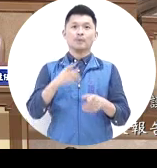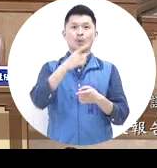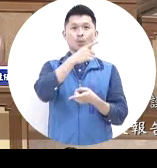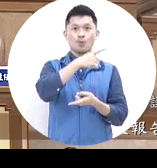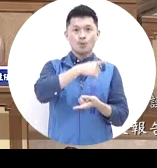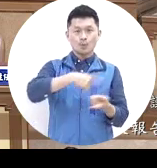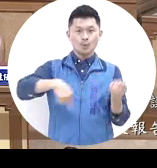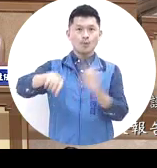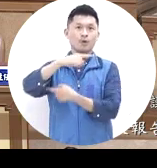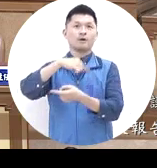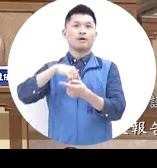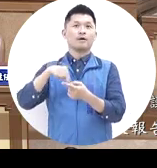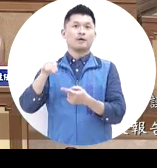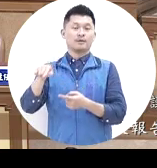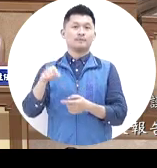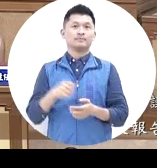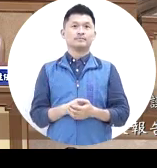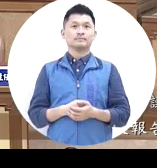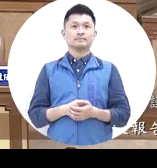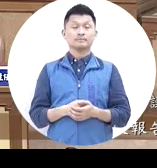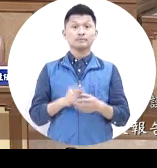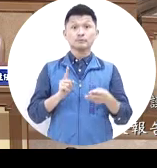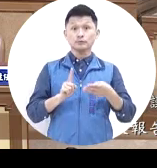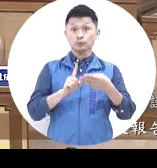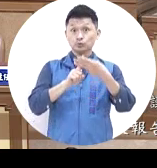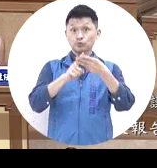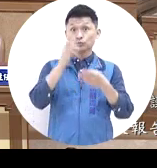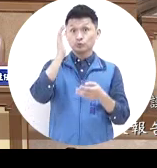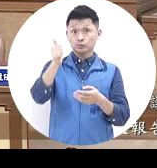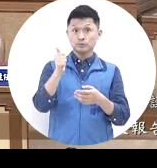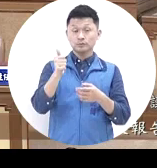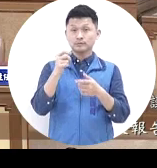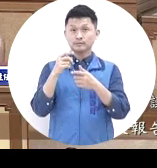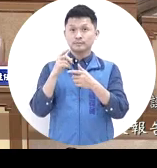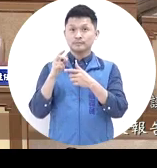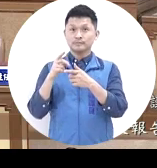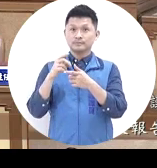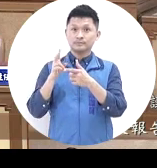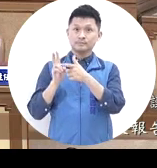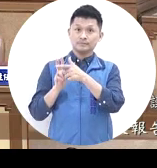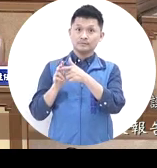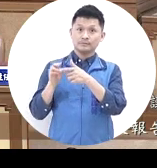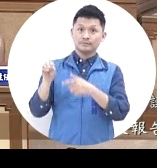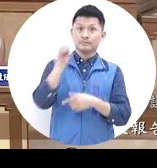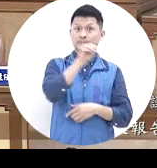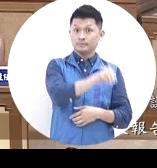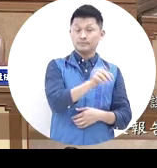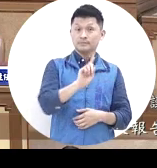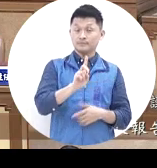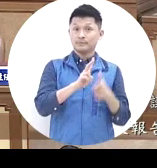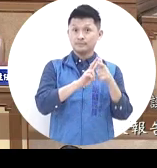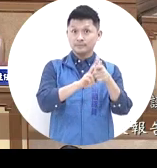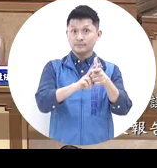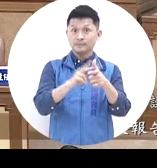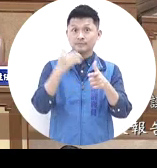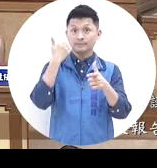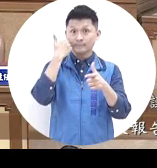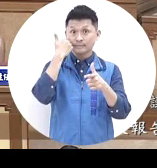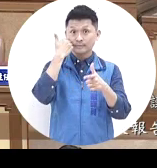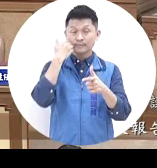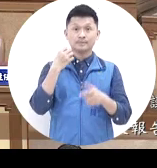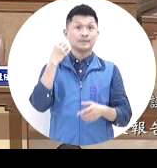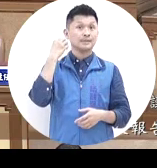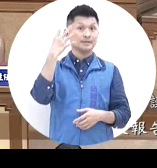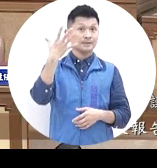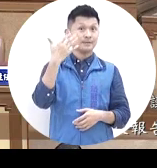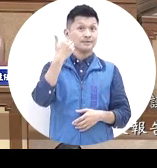会，那最重要的主管的调任，我在这里特别跟各位介绍，我们新任的